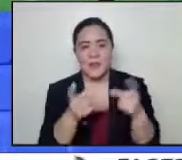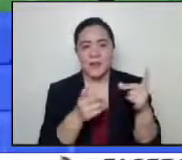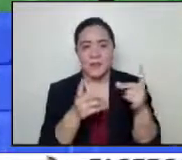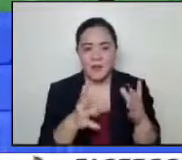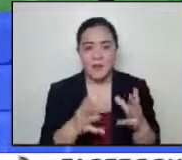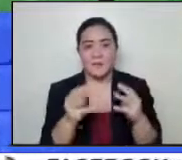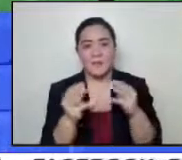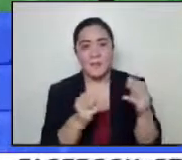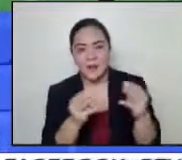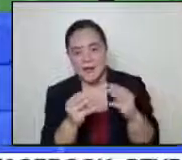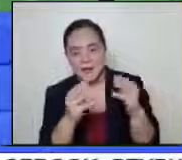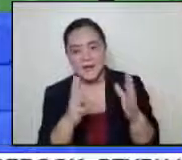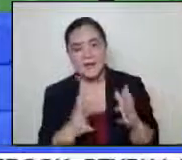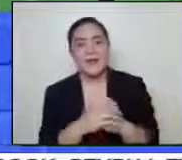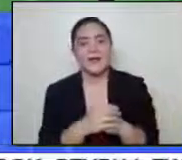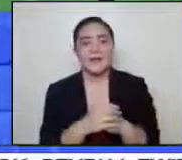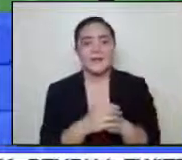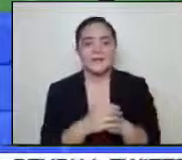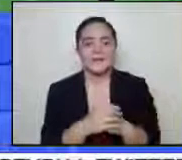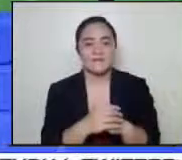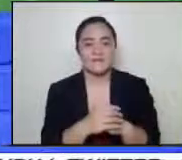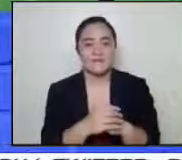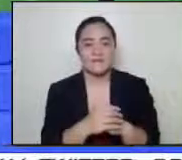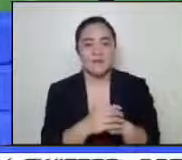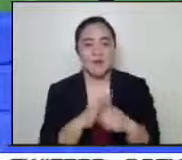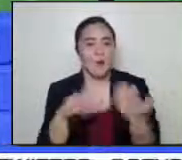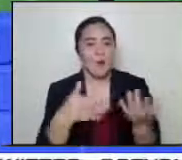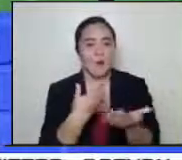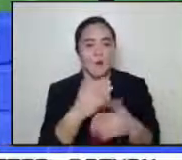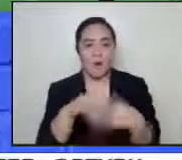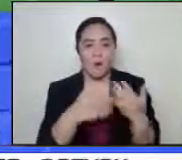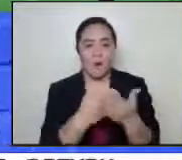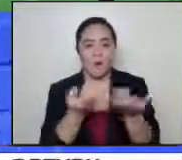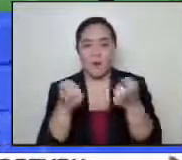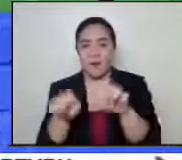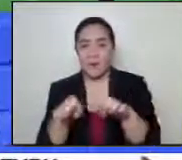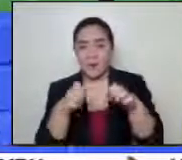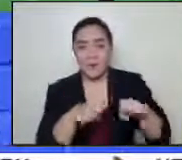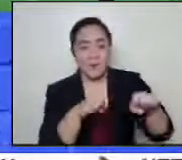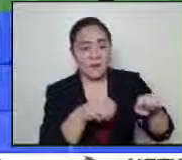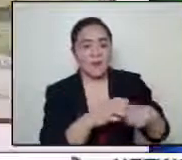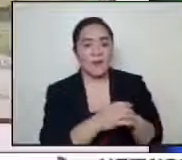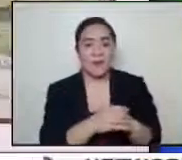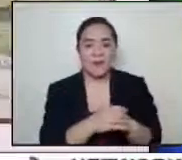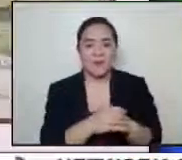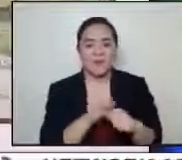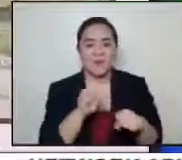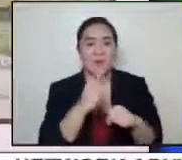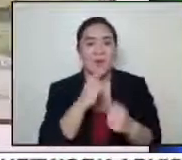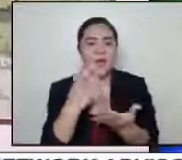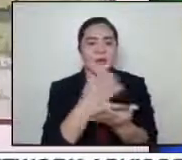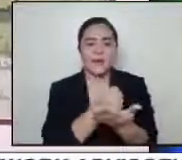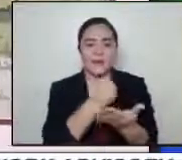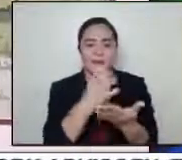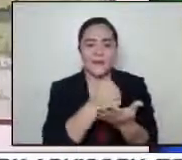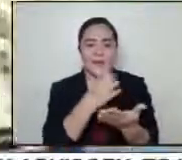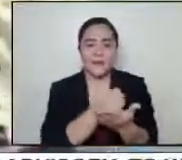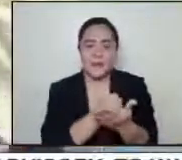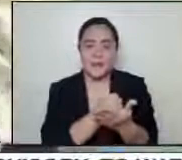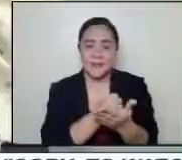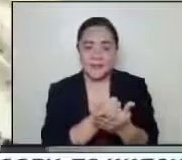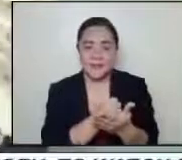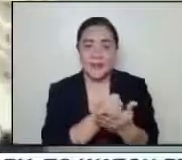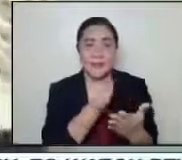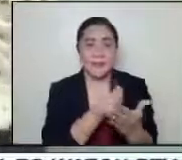mga corporate event, maraming kumukuha sa akin. So, yun yung mga pinagkukunan kong income para sa anak ko.